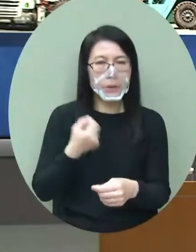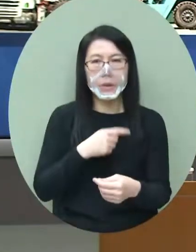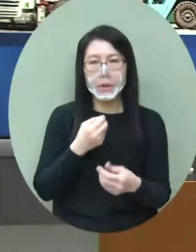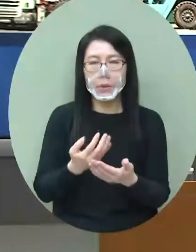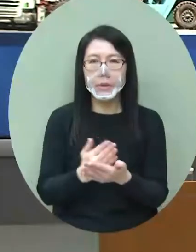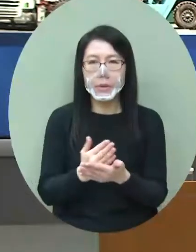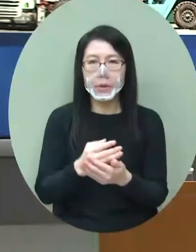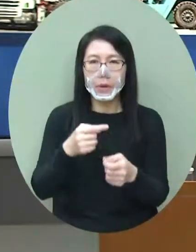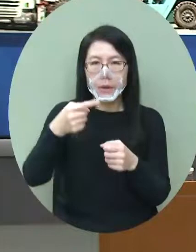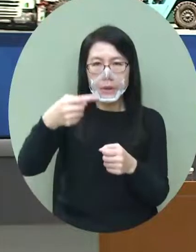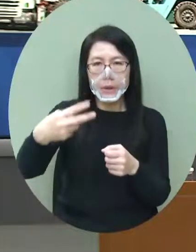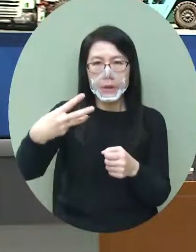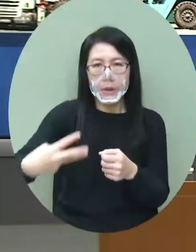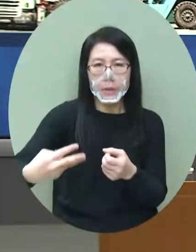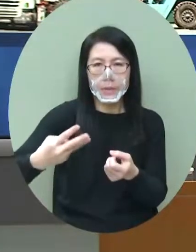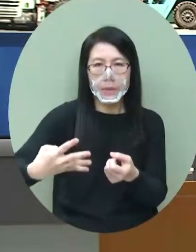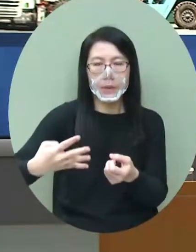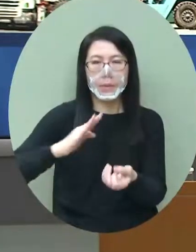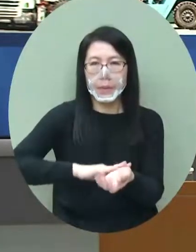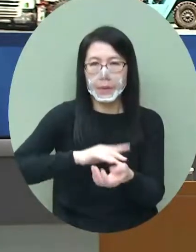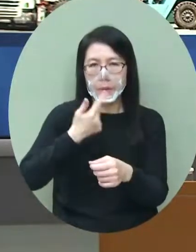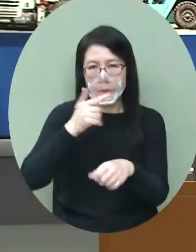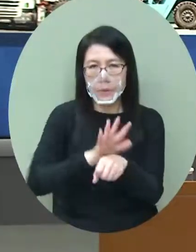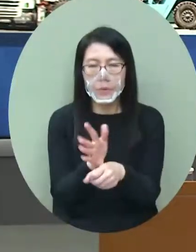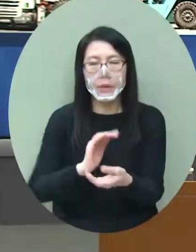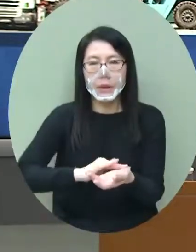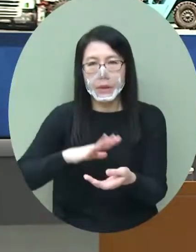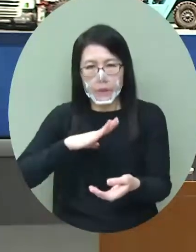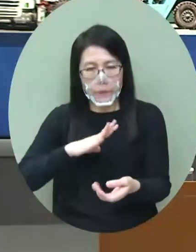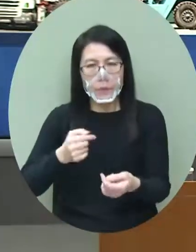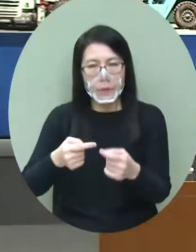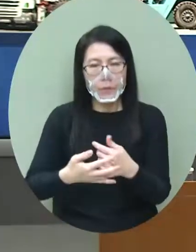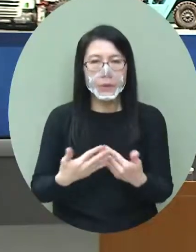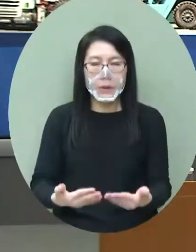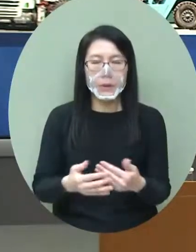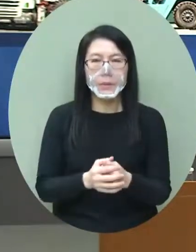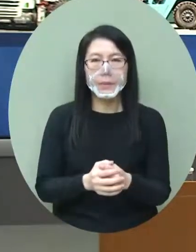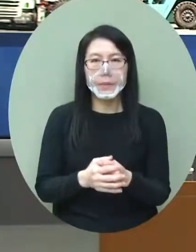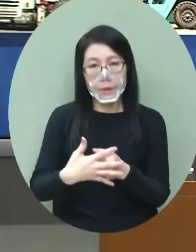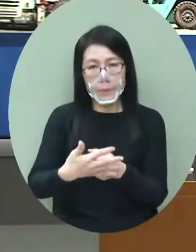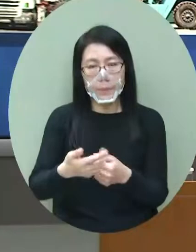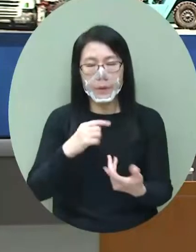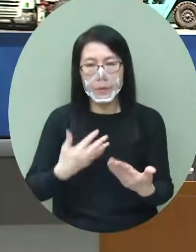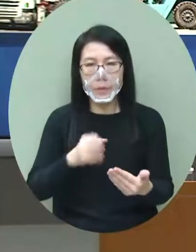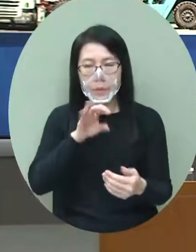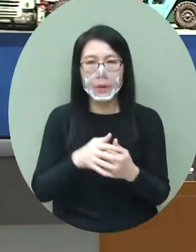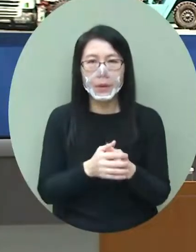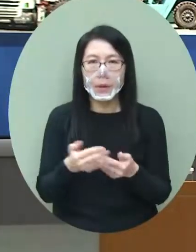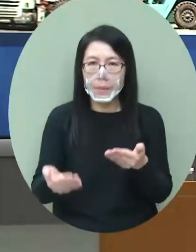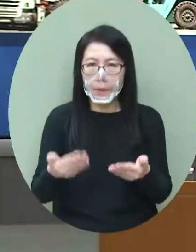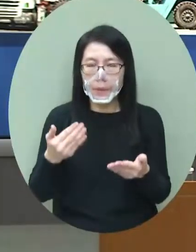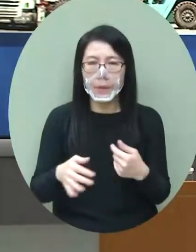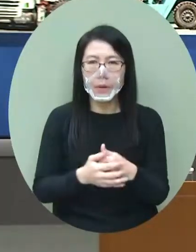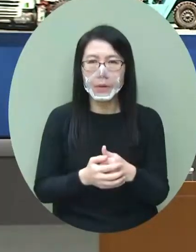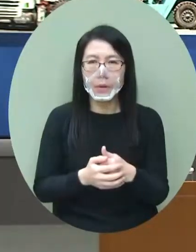已经有很长的经验，就是对抗这个19新冠疫情，所以呢我们可以